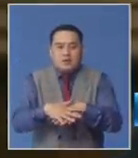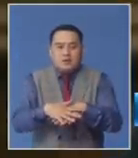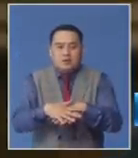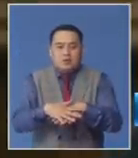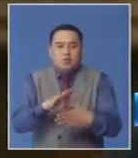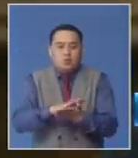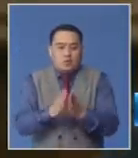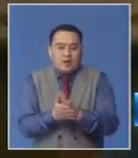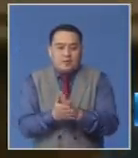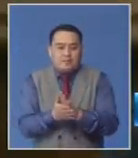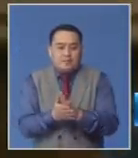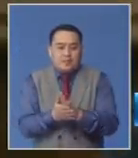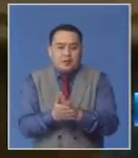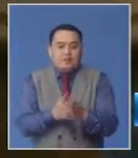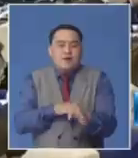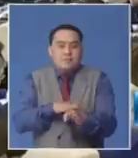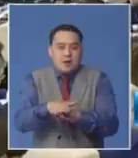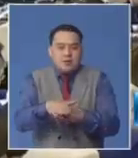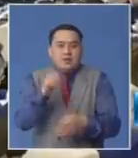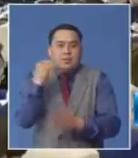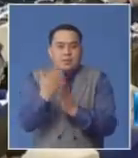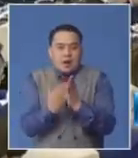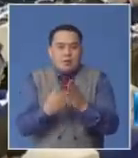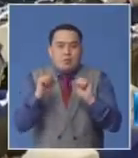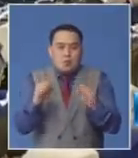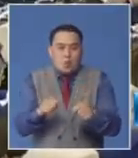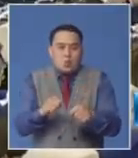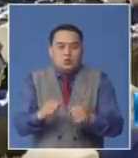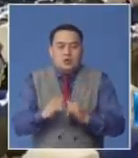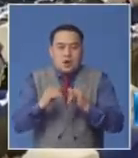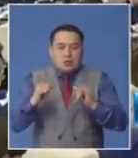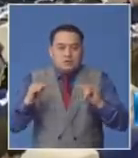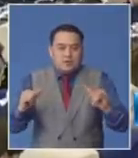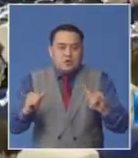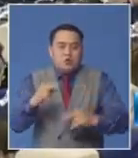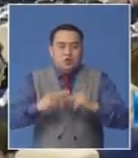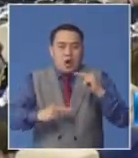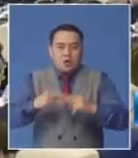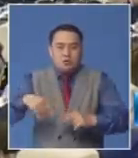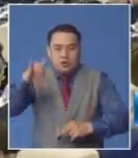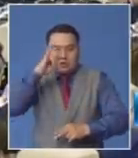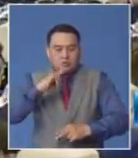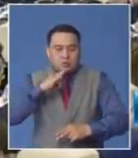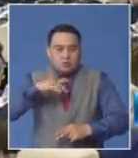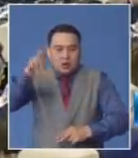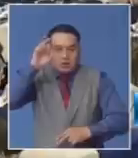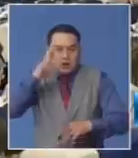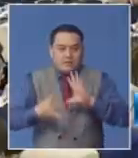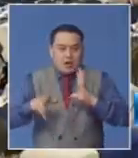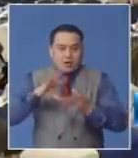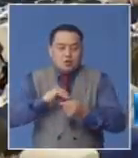условиях реализация программы даст мощный импульс увеличенному строительство устранять итоге